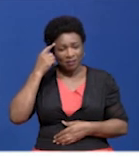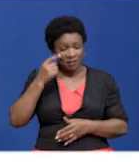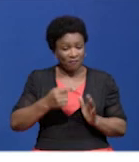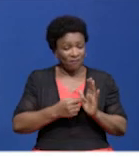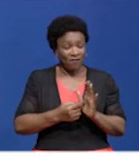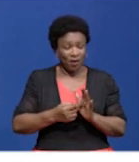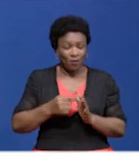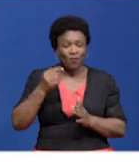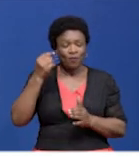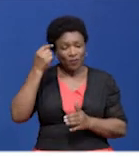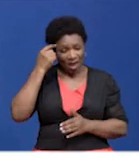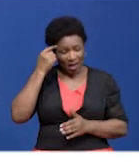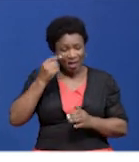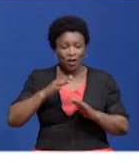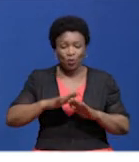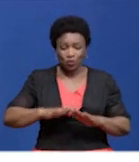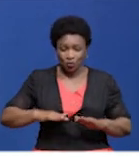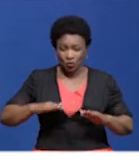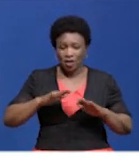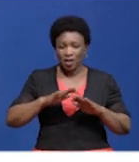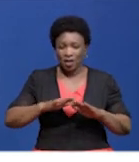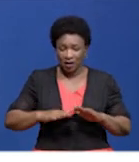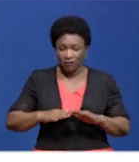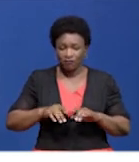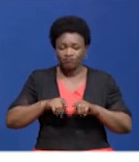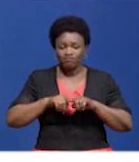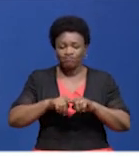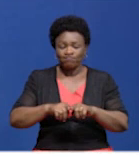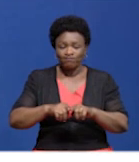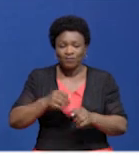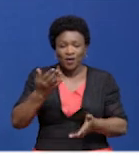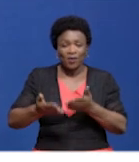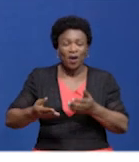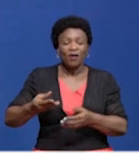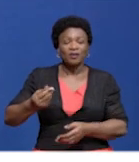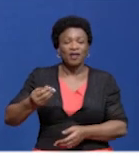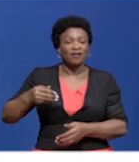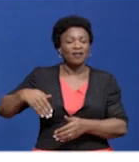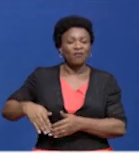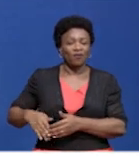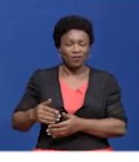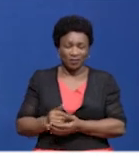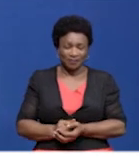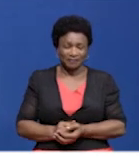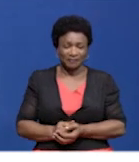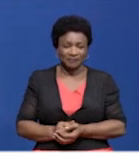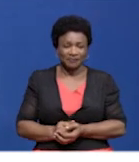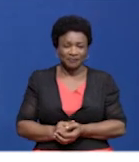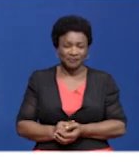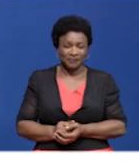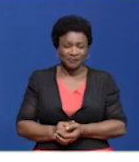kuna utu wa akili una na kiwango fedha ali kwa hi hame